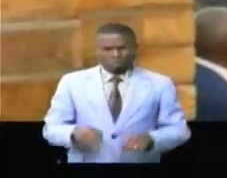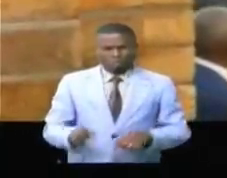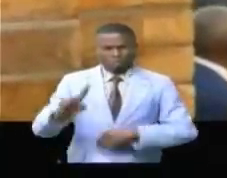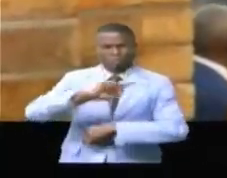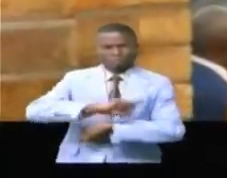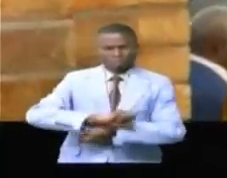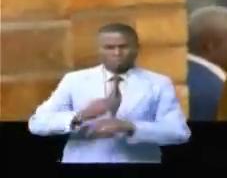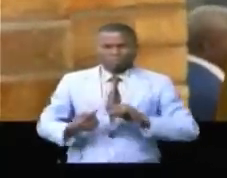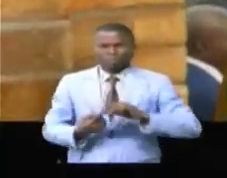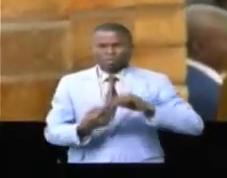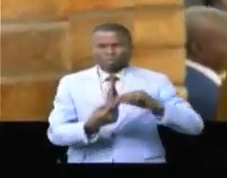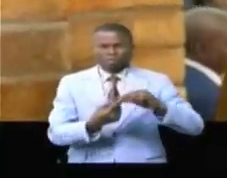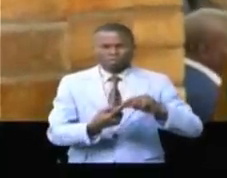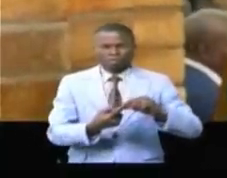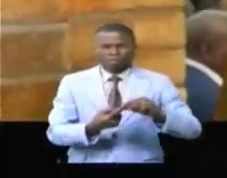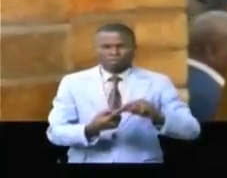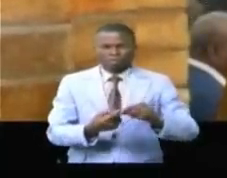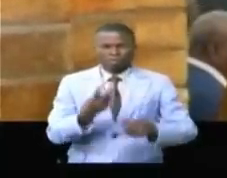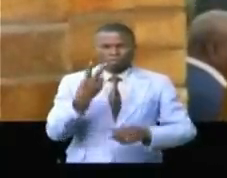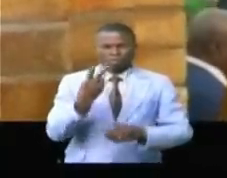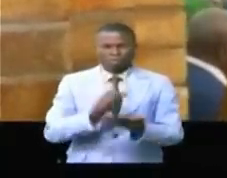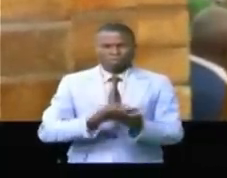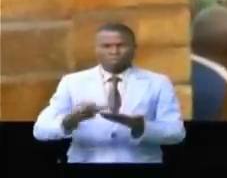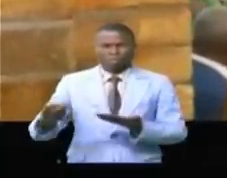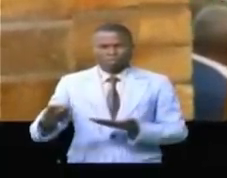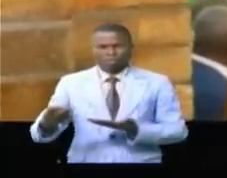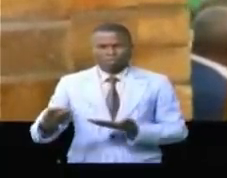jour un peu spécial parce qu'il y a tout juste 2 semaines,